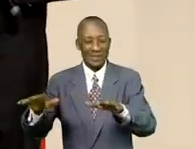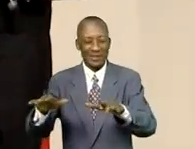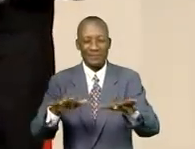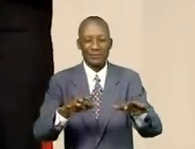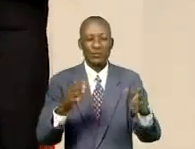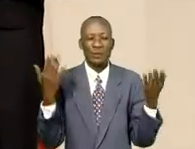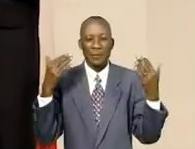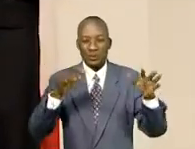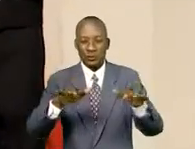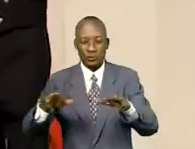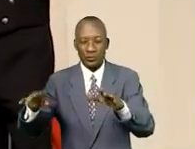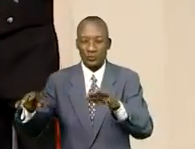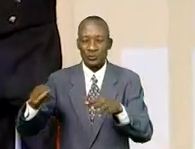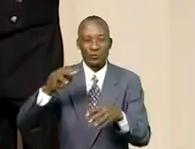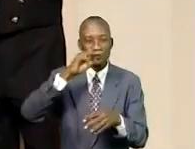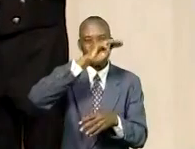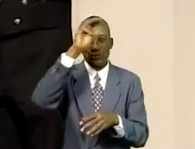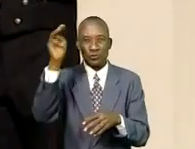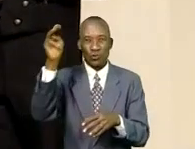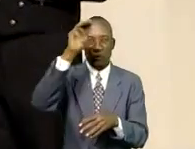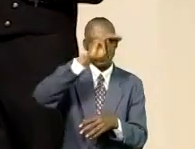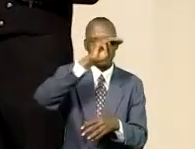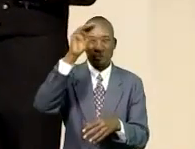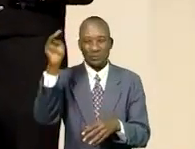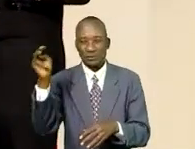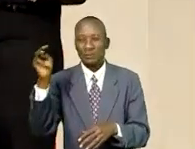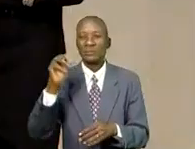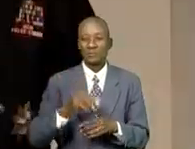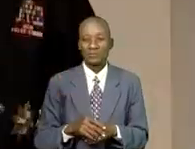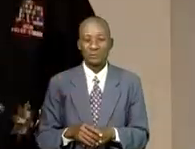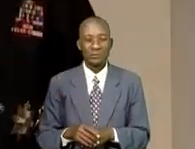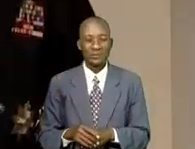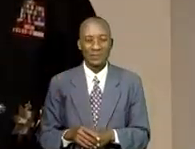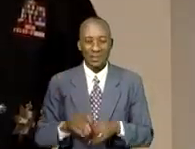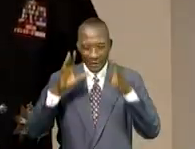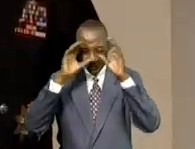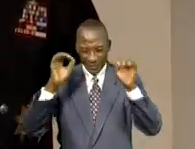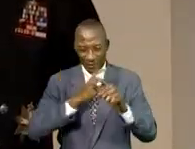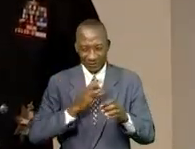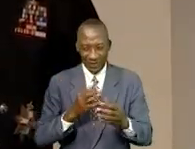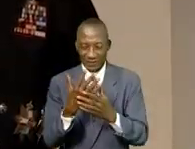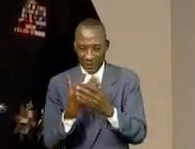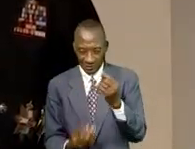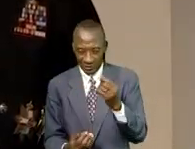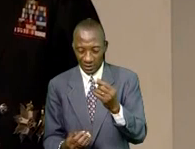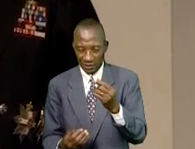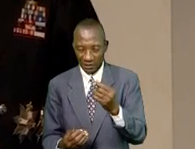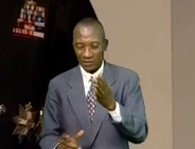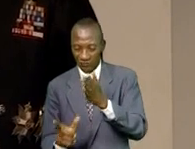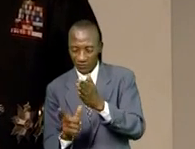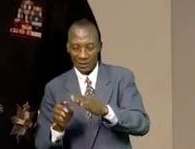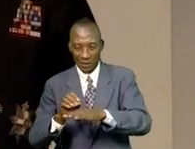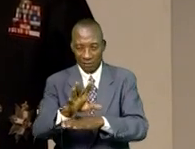ma qualité de l'envoyé spécial du président de la République démocratique du Congo que